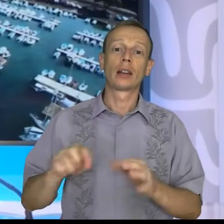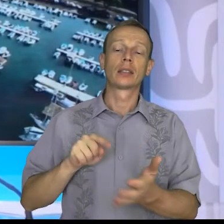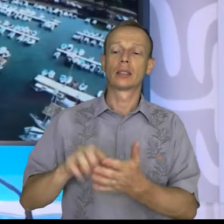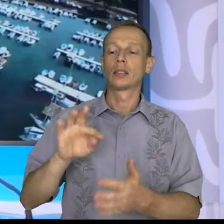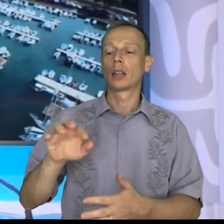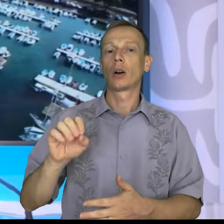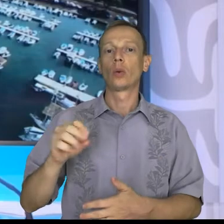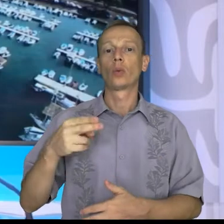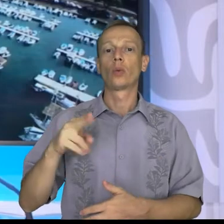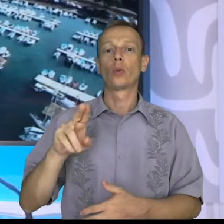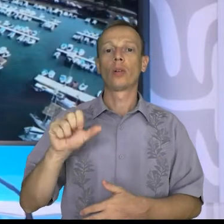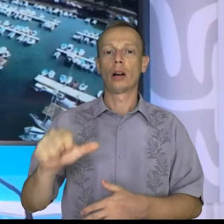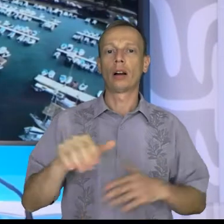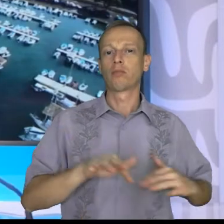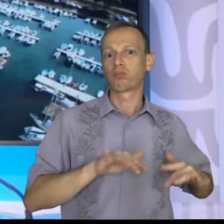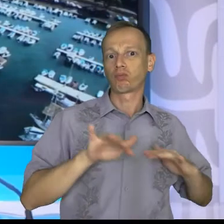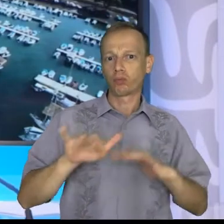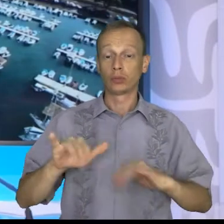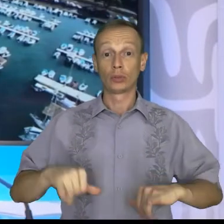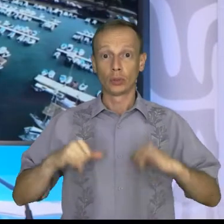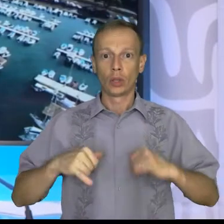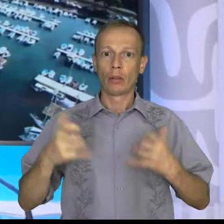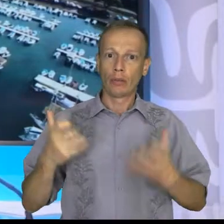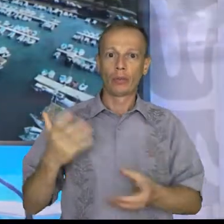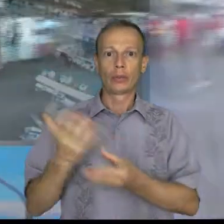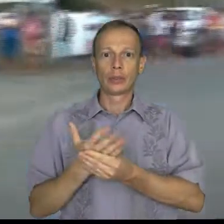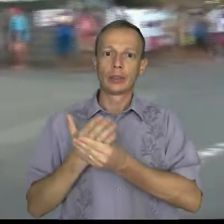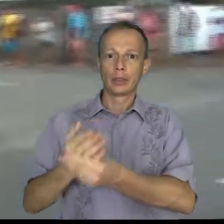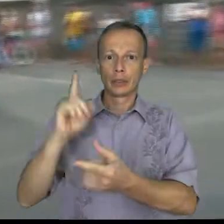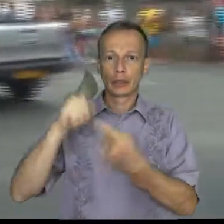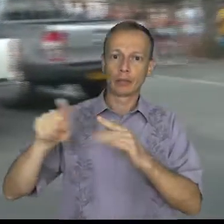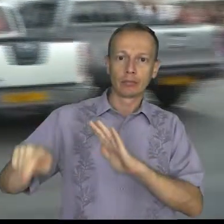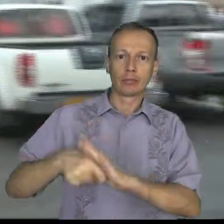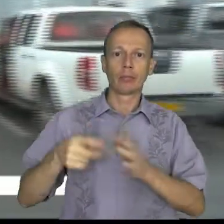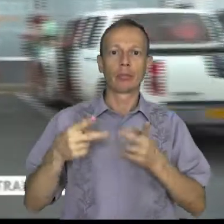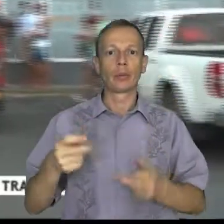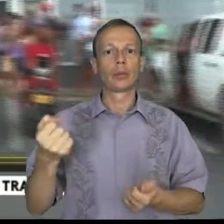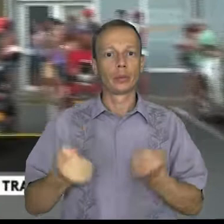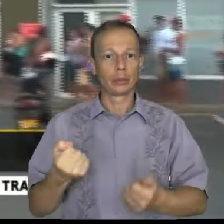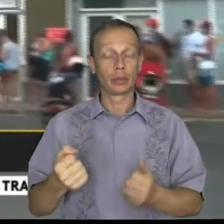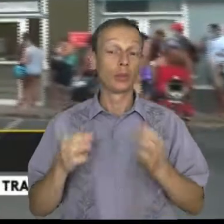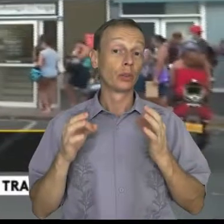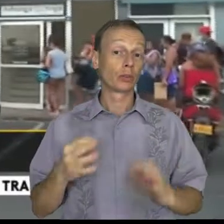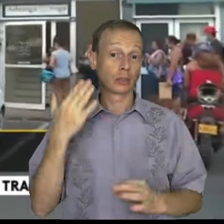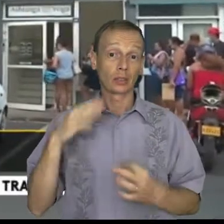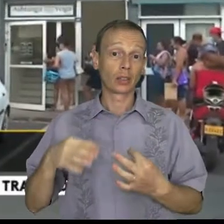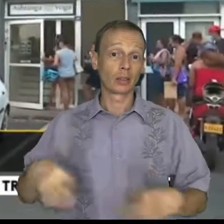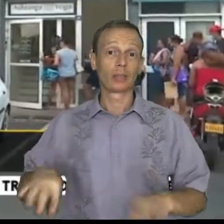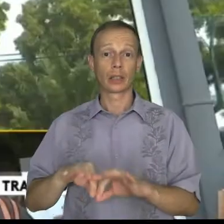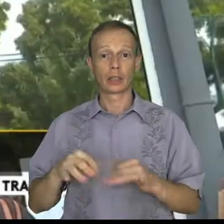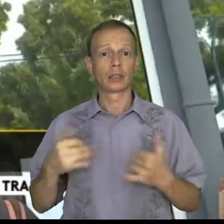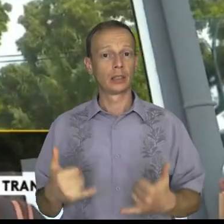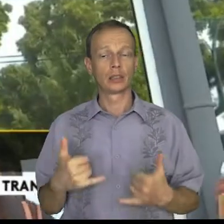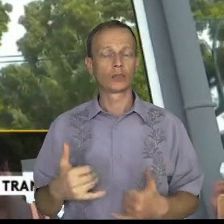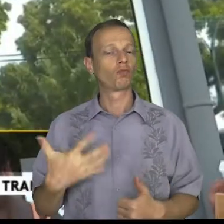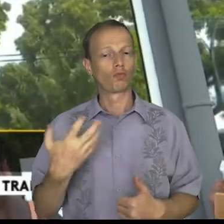foule ce matin devant les bureaux des transports terrestres à Tongnoa. Des jeunes essentiellement venus constituer leur dossier d'aide de prise en charge du permis